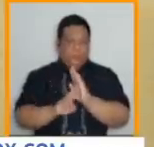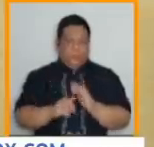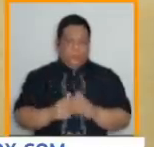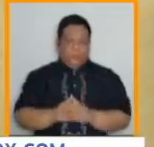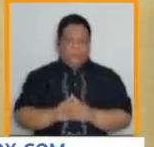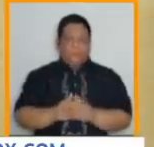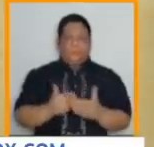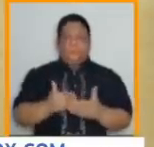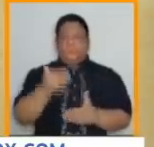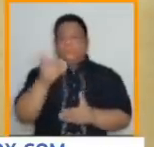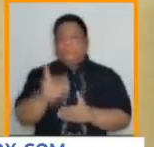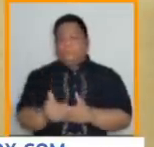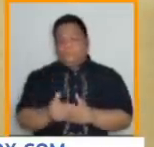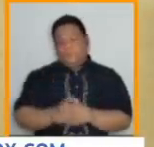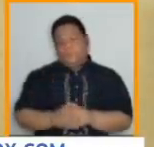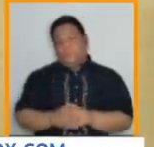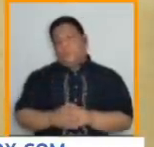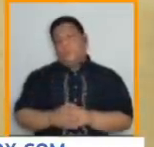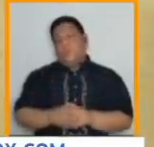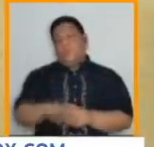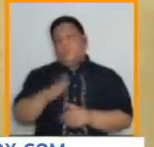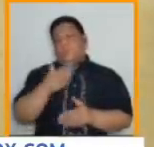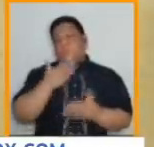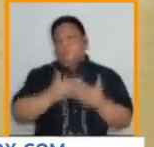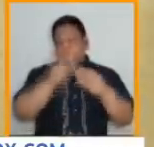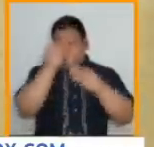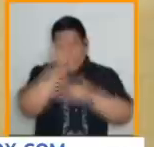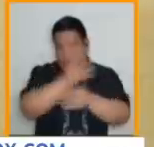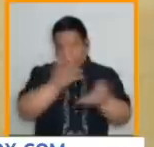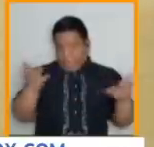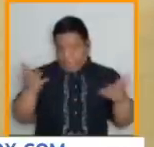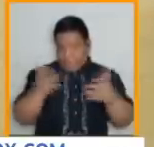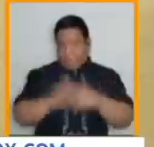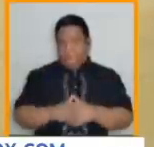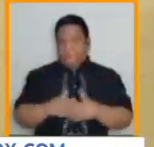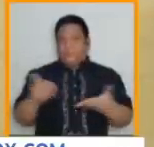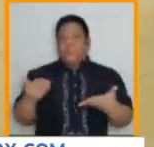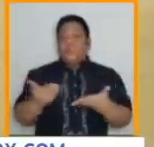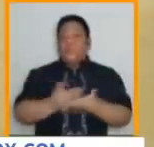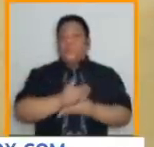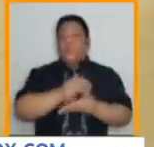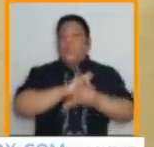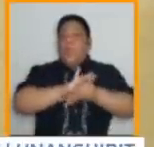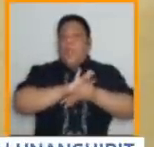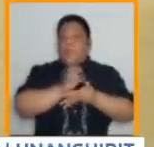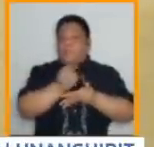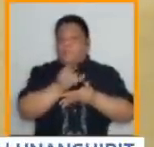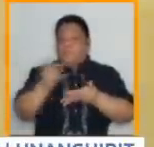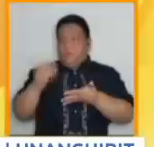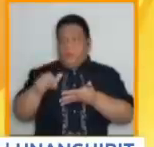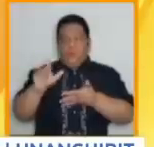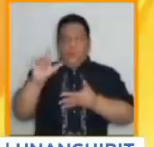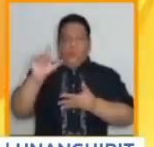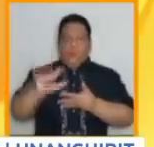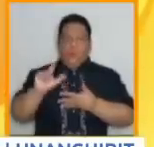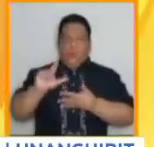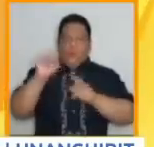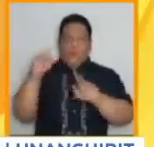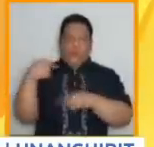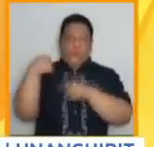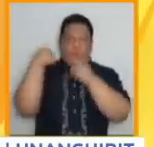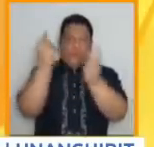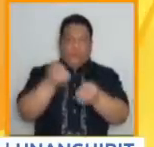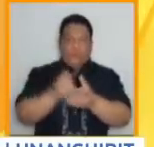mga kapuso, na itala po ang bagong pinakamababang bilang ng mga bago at active cases ng COVID-19 sa bansa. Sa datos ng